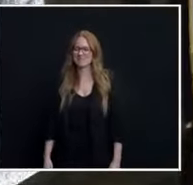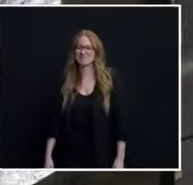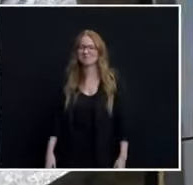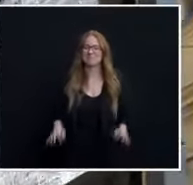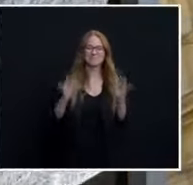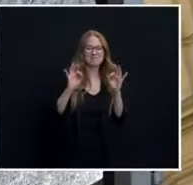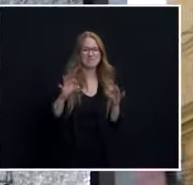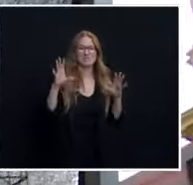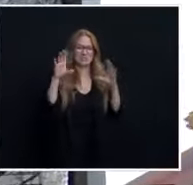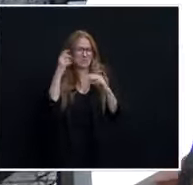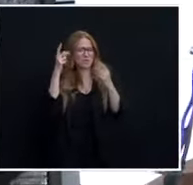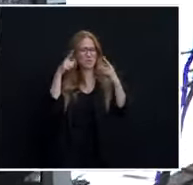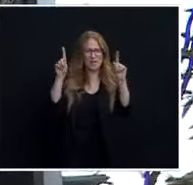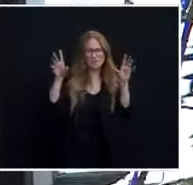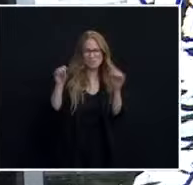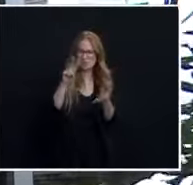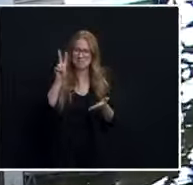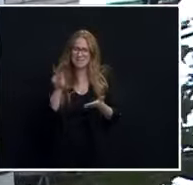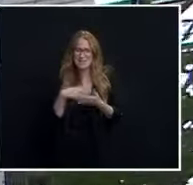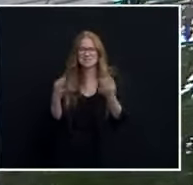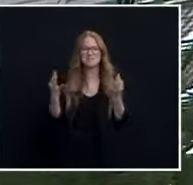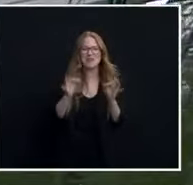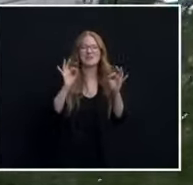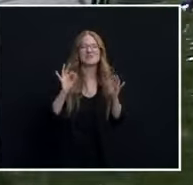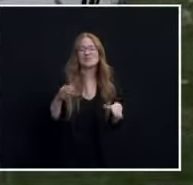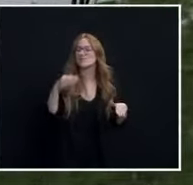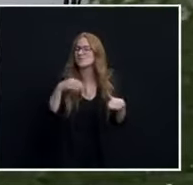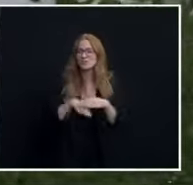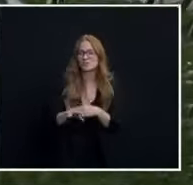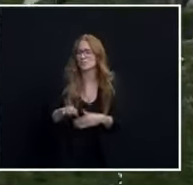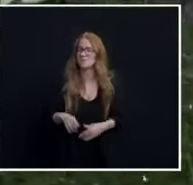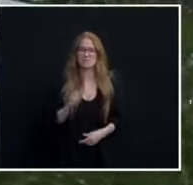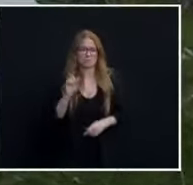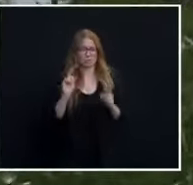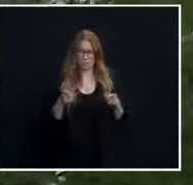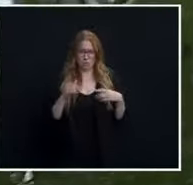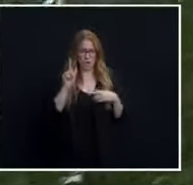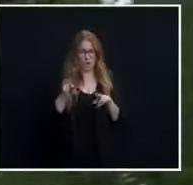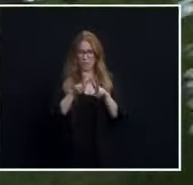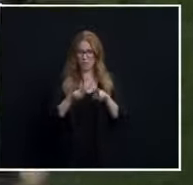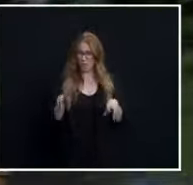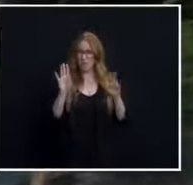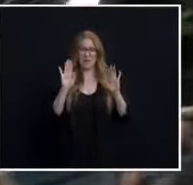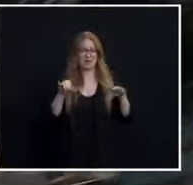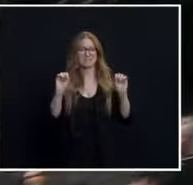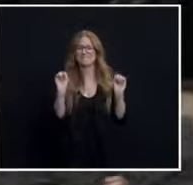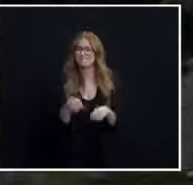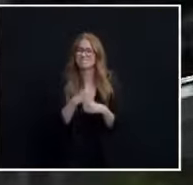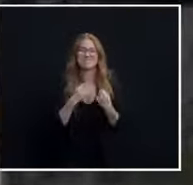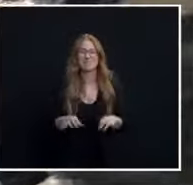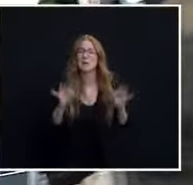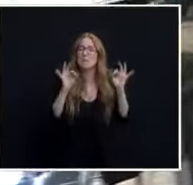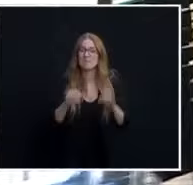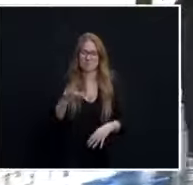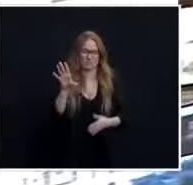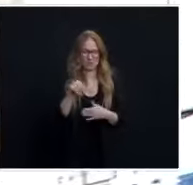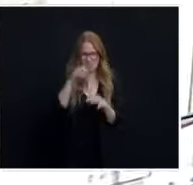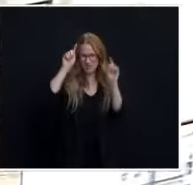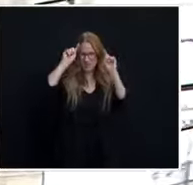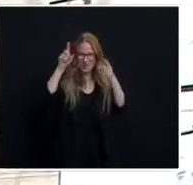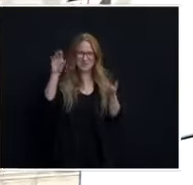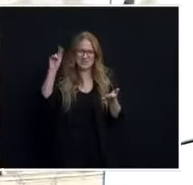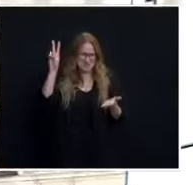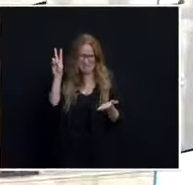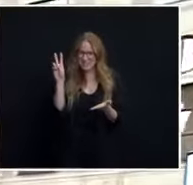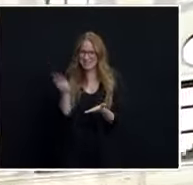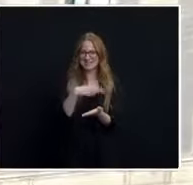tanzt, dann brachst du die Schuhe, sonst lässt er die nicht in Ruhe. Wanns mit dem David tanzt, wanns mit dem